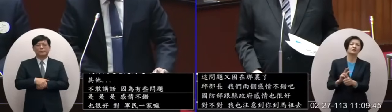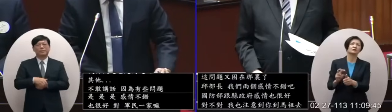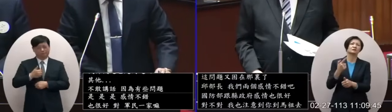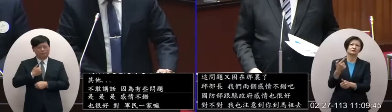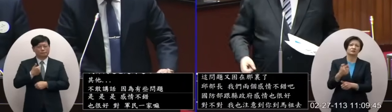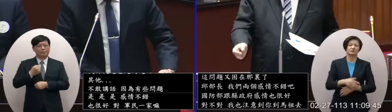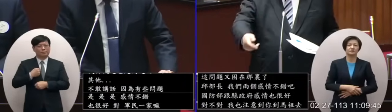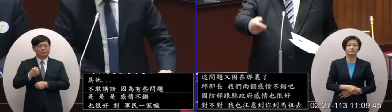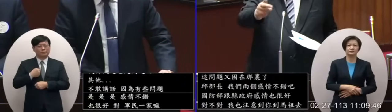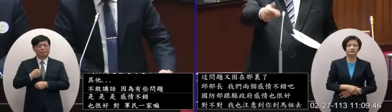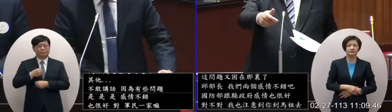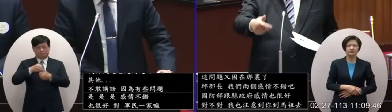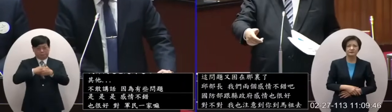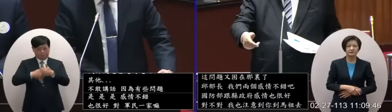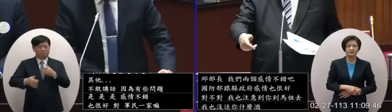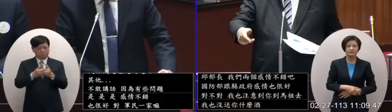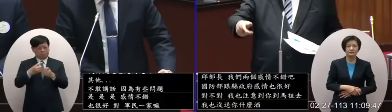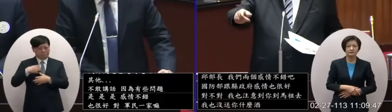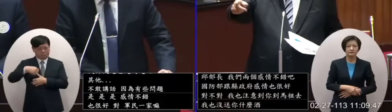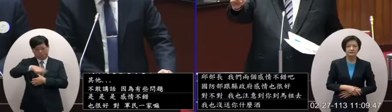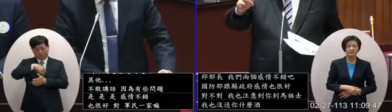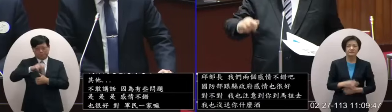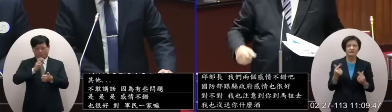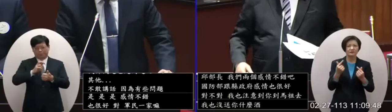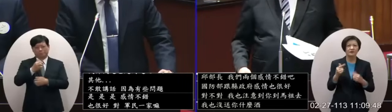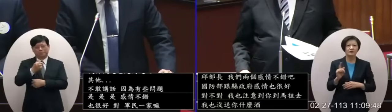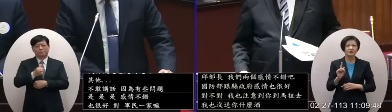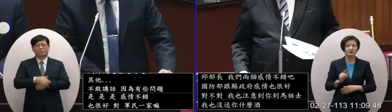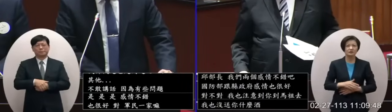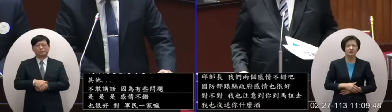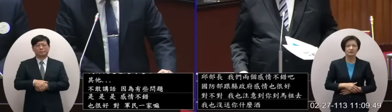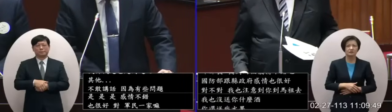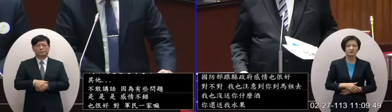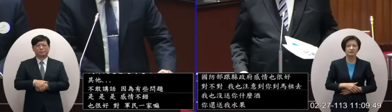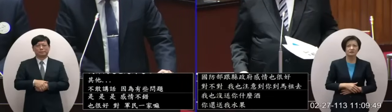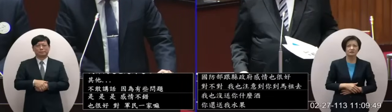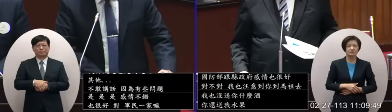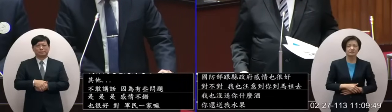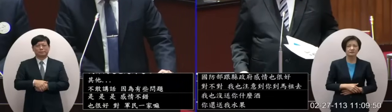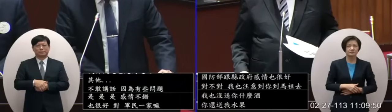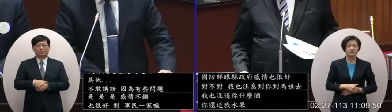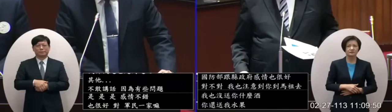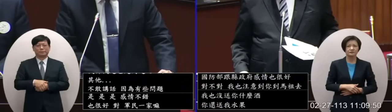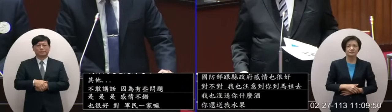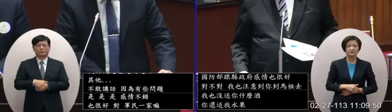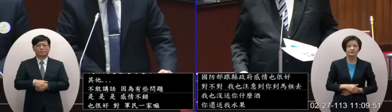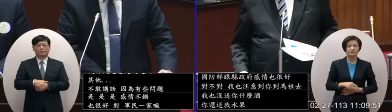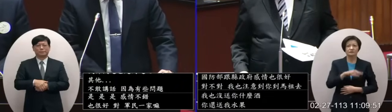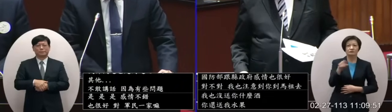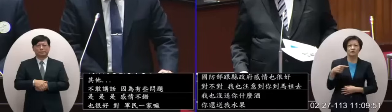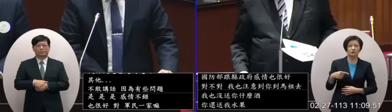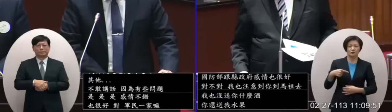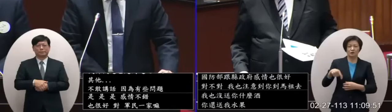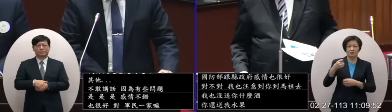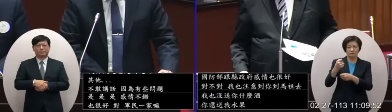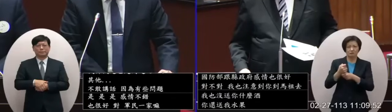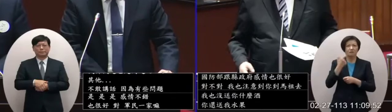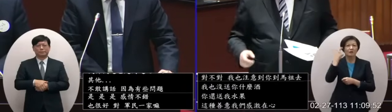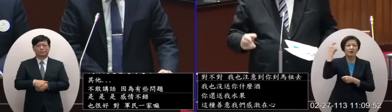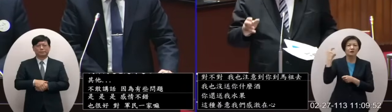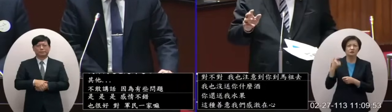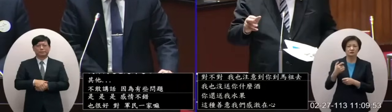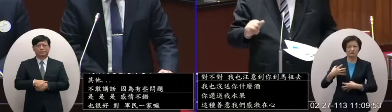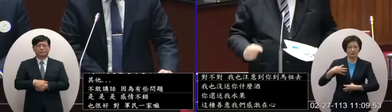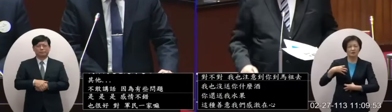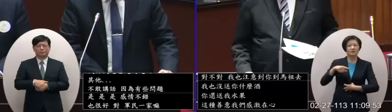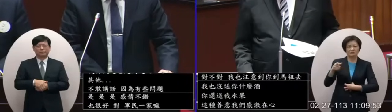的确我知道，对委员对部队真的很照顾。 我还逼人事总处，你们什么意思啊？ 是， 是不是？在那边的阿兵哥确实很辛苦嘛，